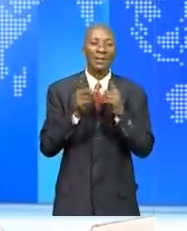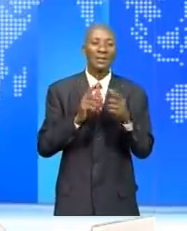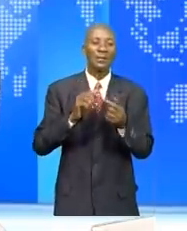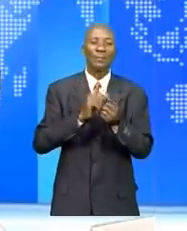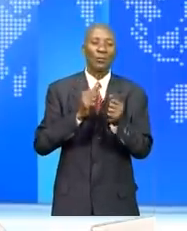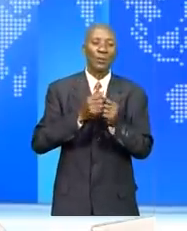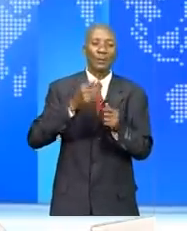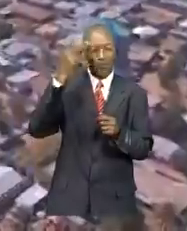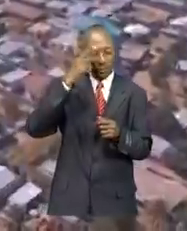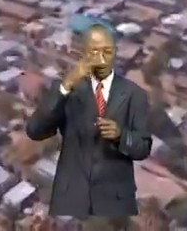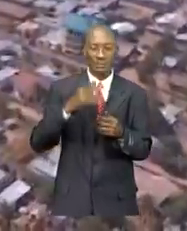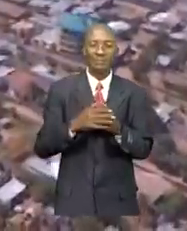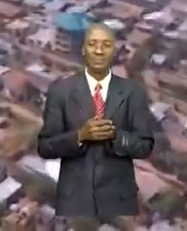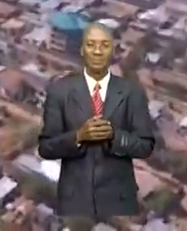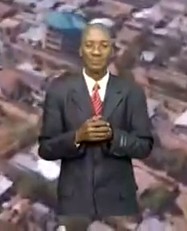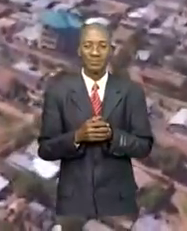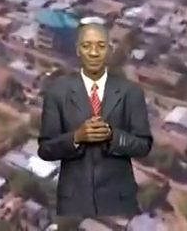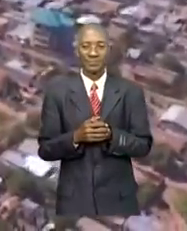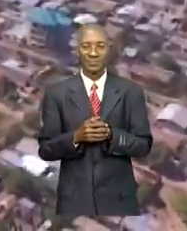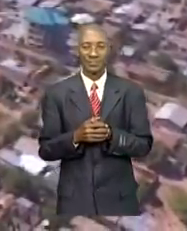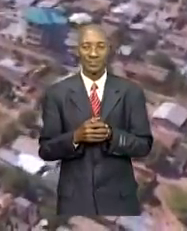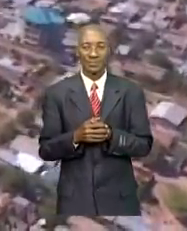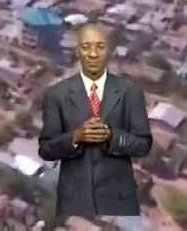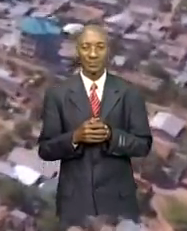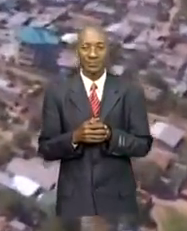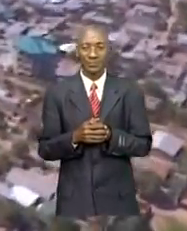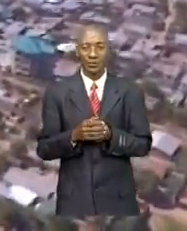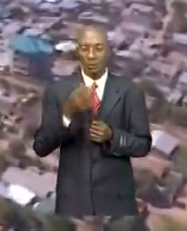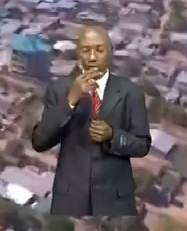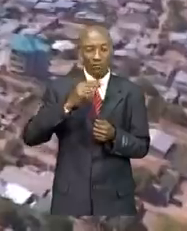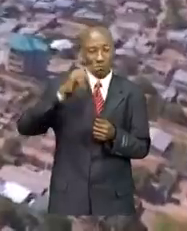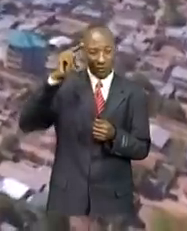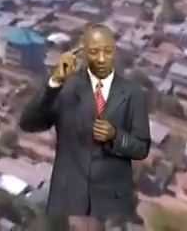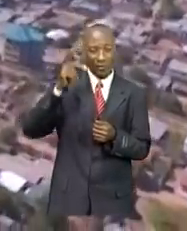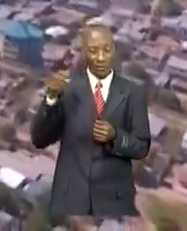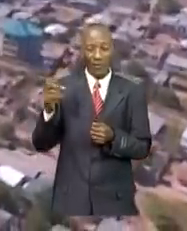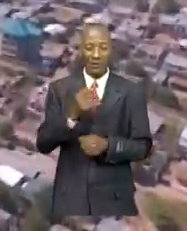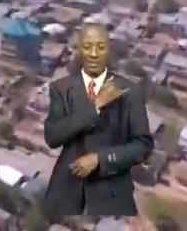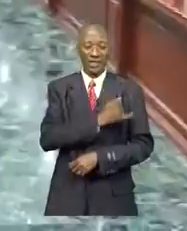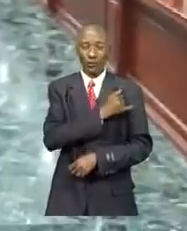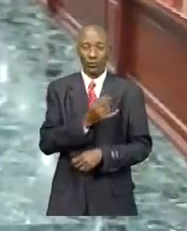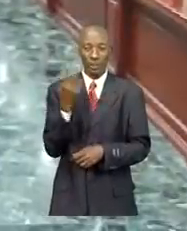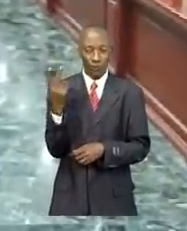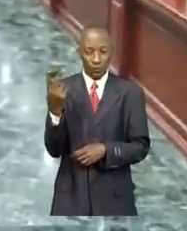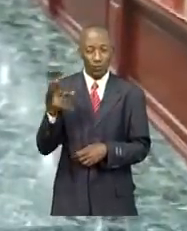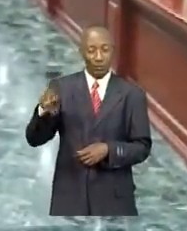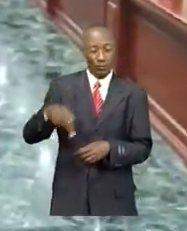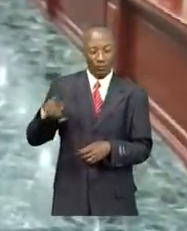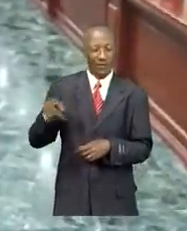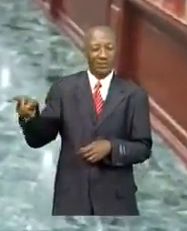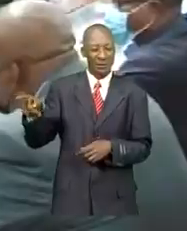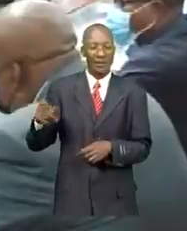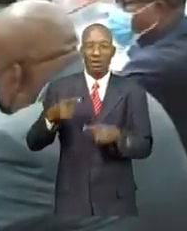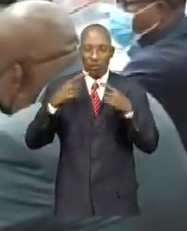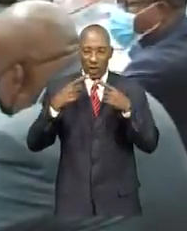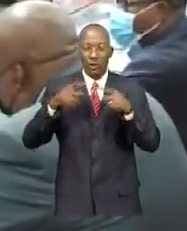Jérémy Kiaouité. Nord Kivu, Ituri, deux provinces de la République démocratique du Congo ont été déclarées en état de siège par